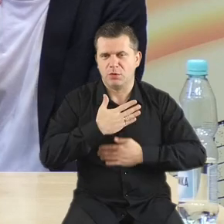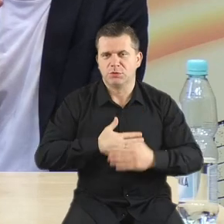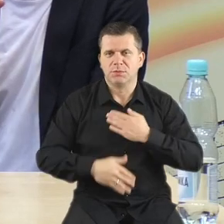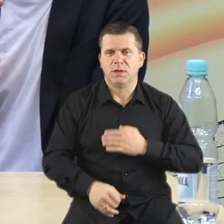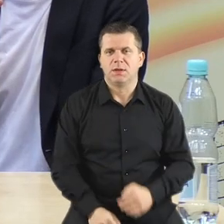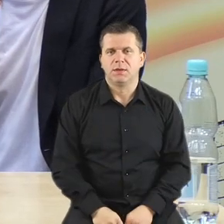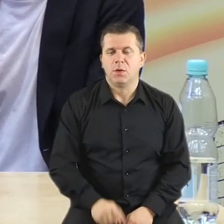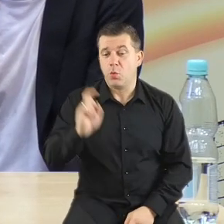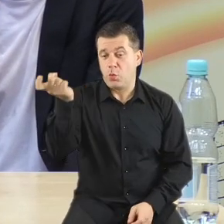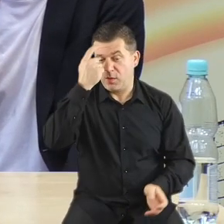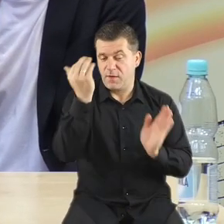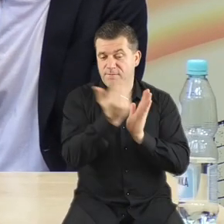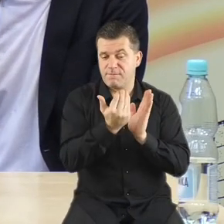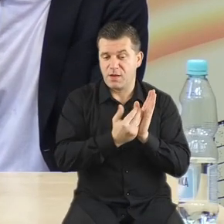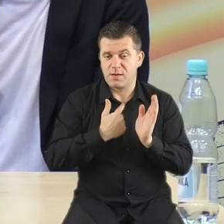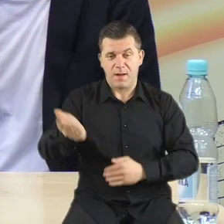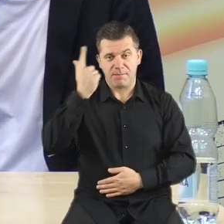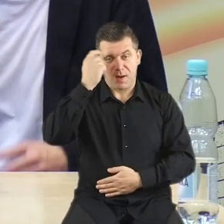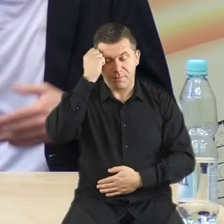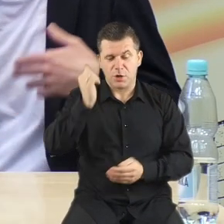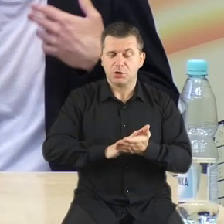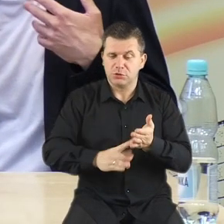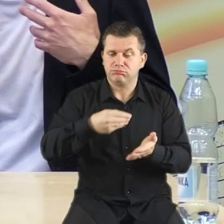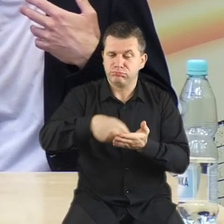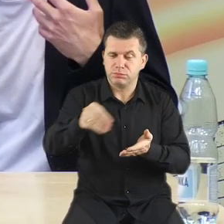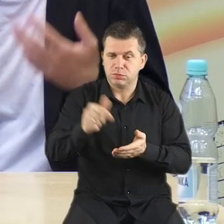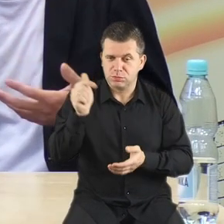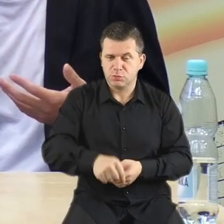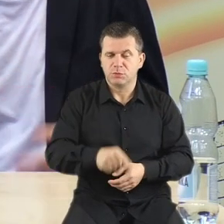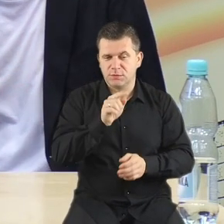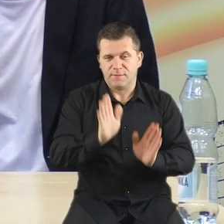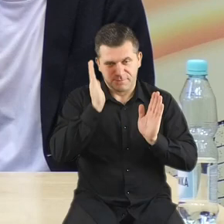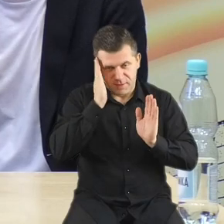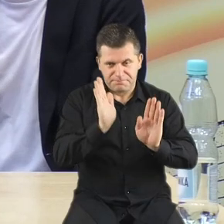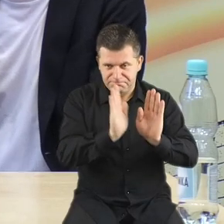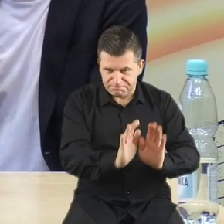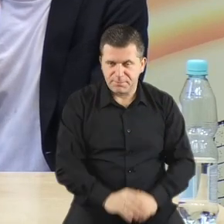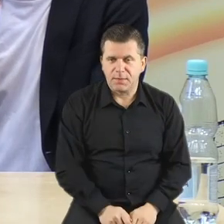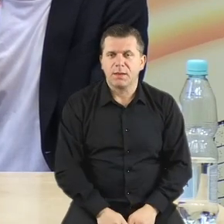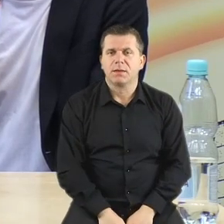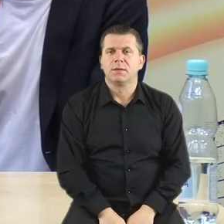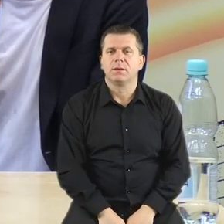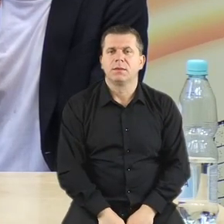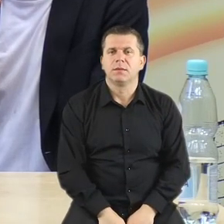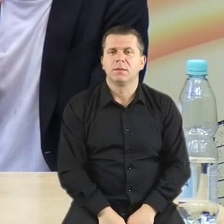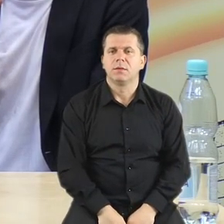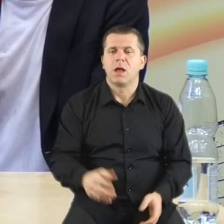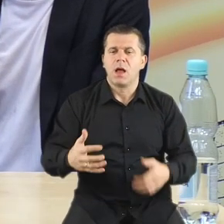głównym warunkiem, tak jak pamiętam, no poza czynszem oczywiście, wynajmu tego mieszkania, no